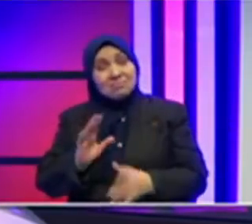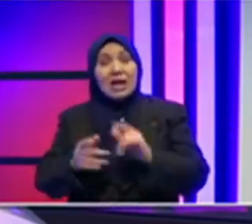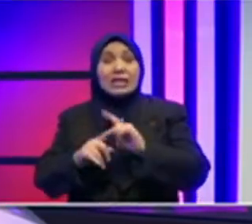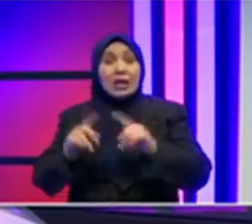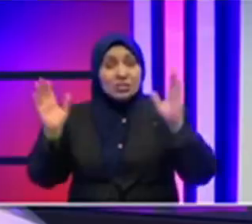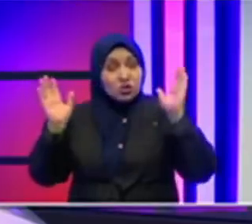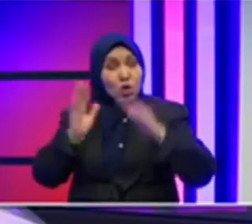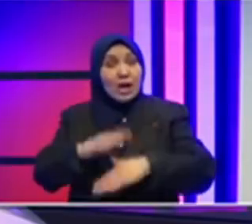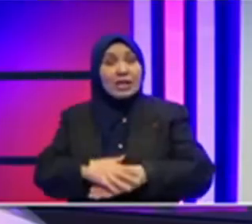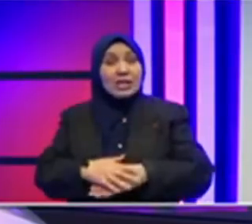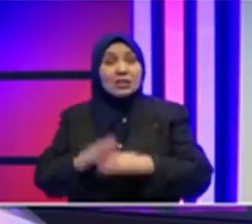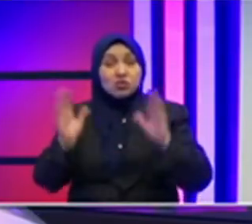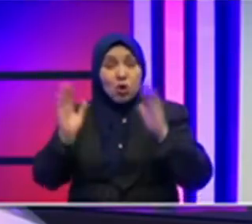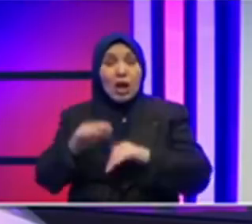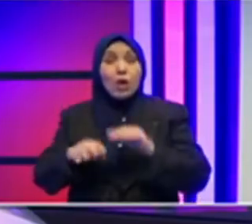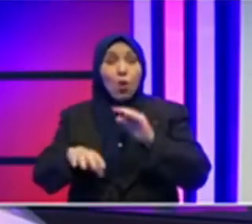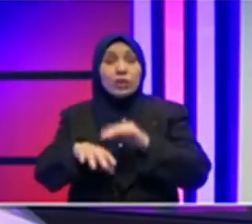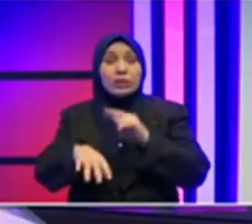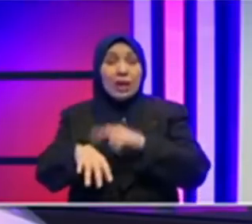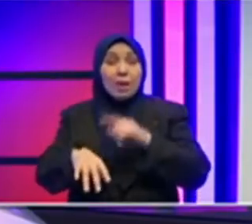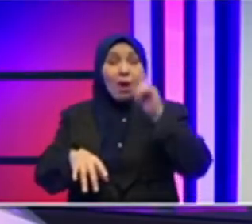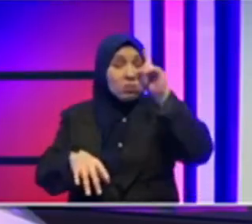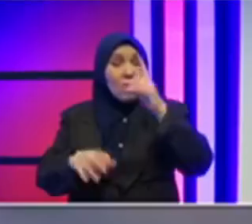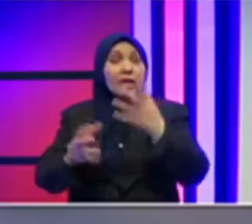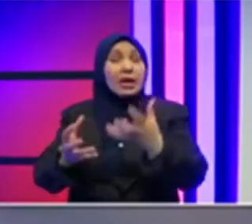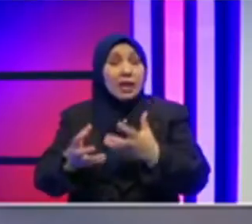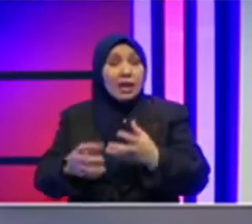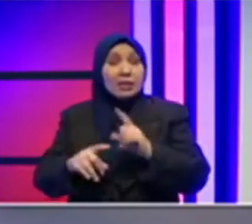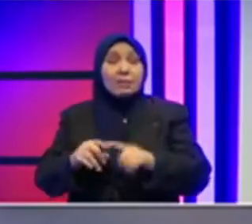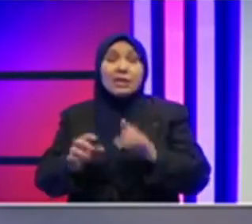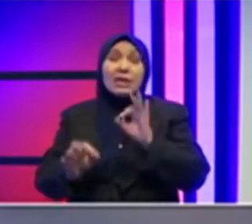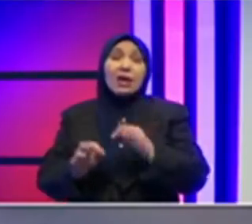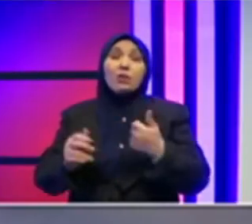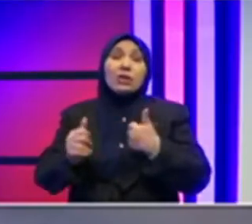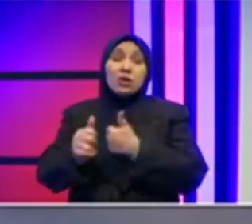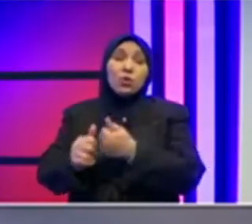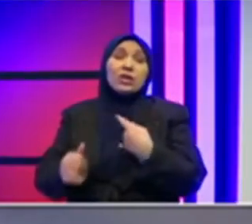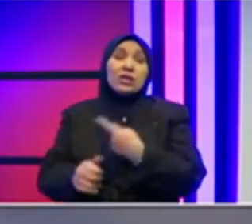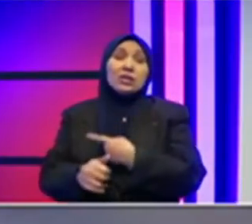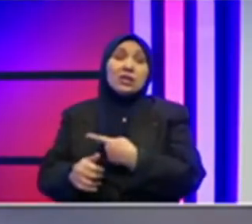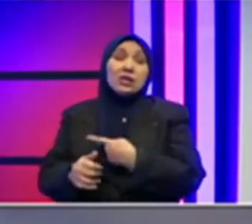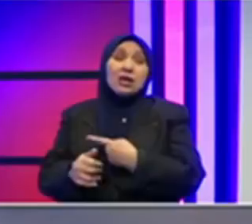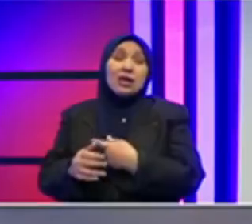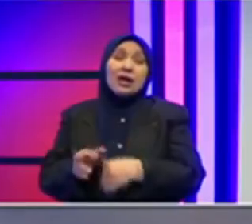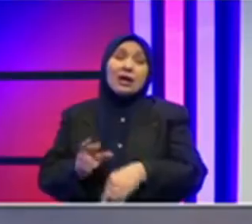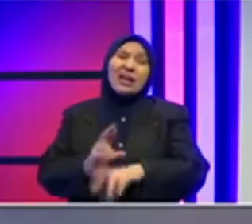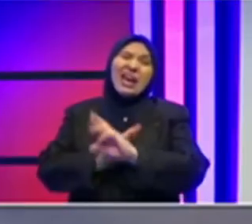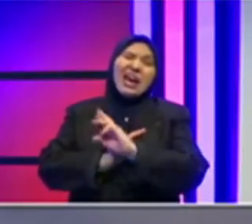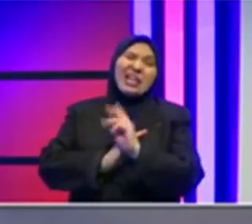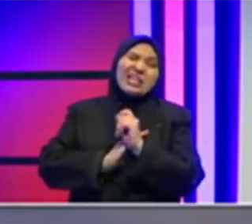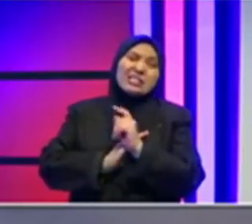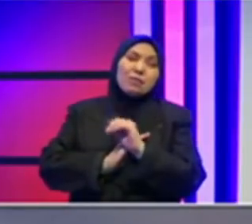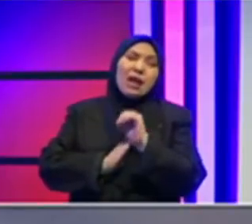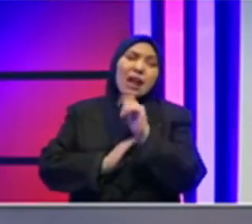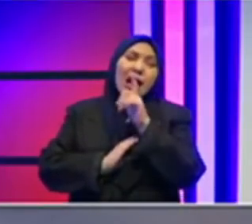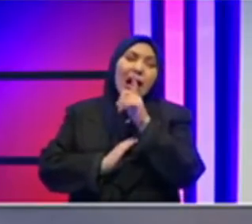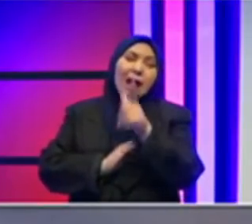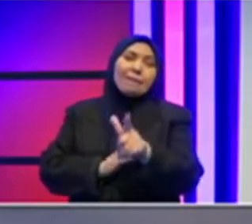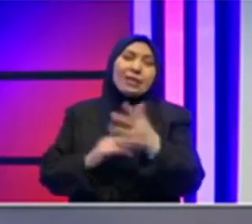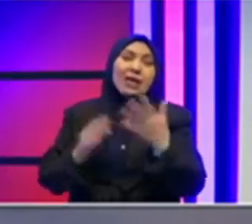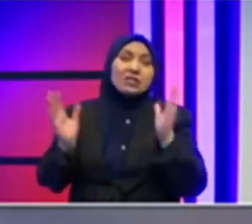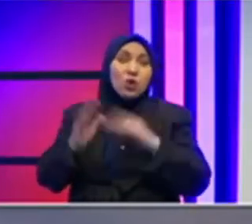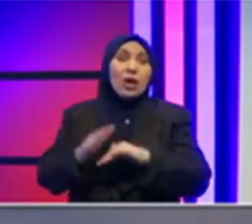solatnya, okey, solat on time, itu Allah mahukan. Tapi kalau ikut kita Ustaz, tak apalah kot, rehat sekejap, dah lama dah solat. Okey,